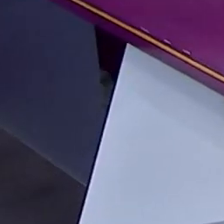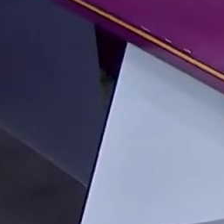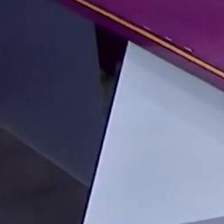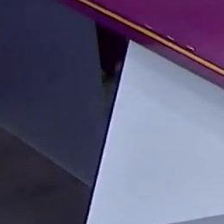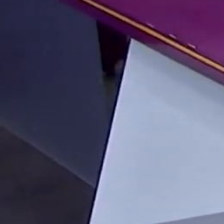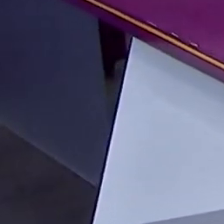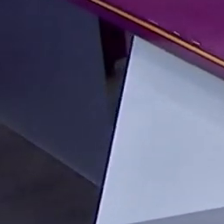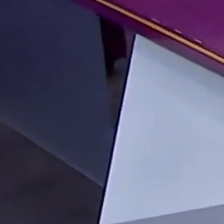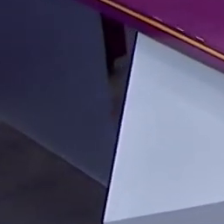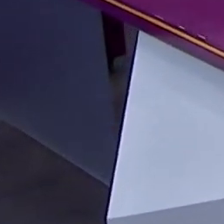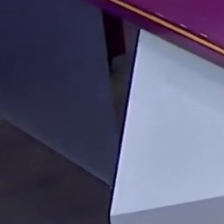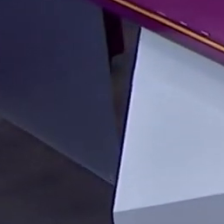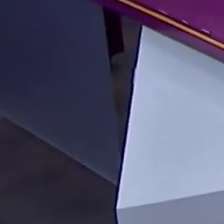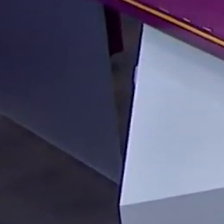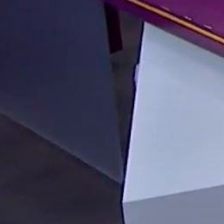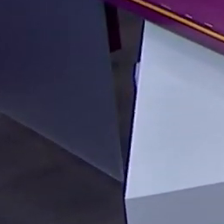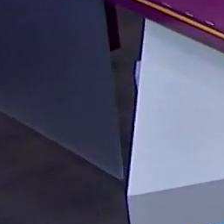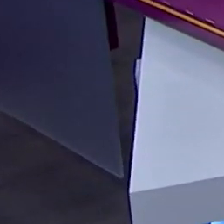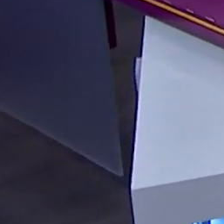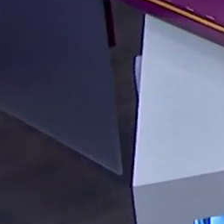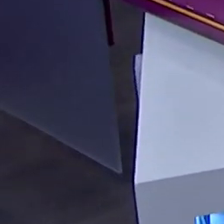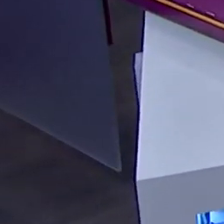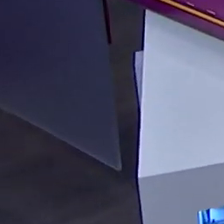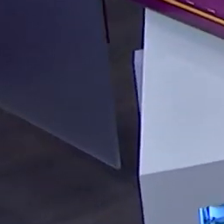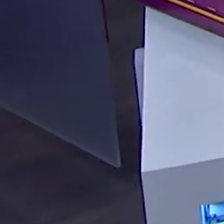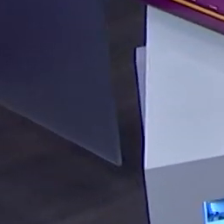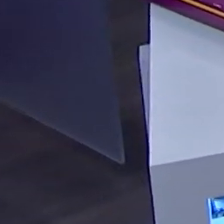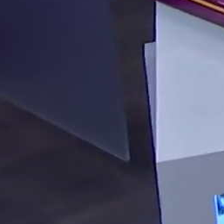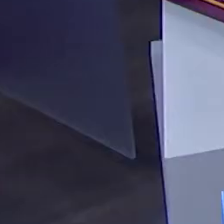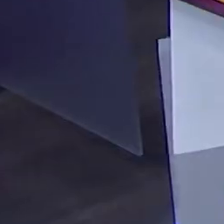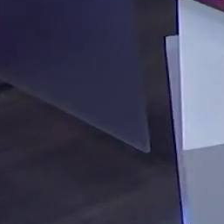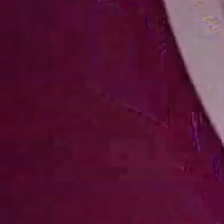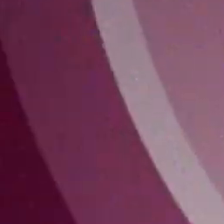Рахмет Умер. Информационный выпуск продолжим на русском языке. Смотрите сегодня.